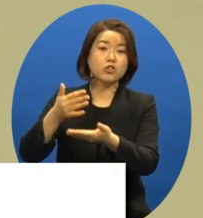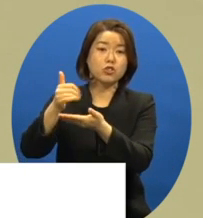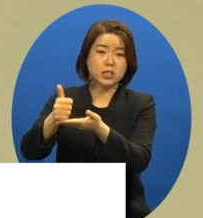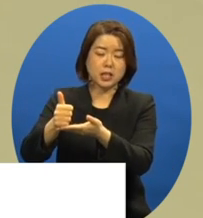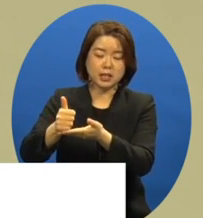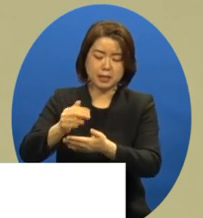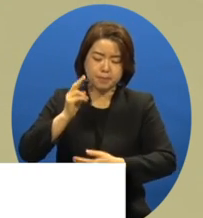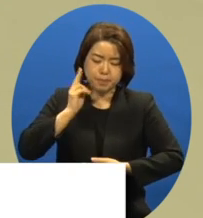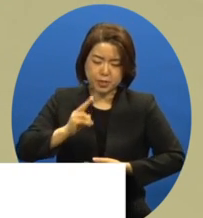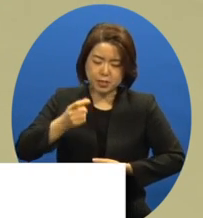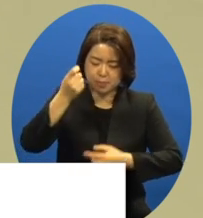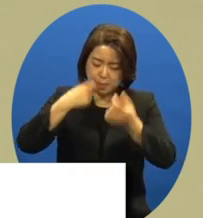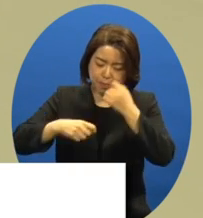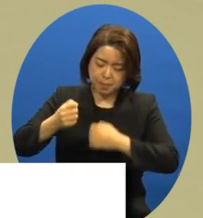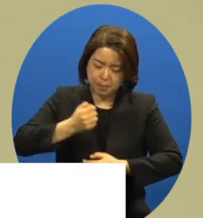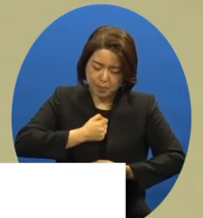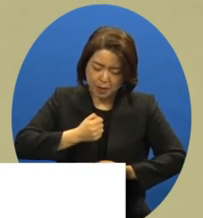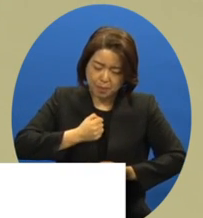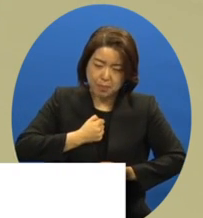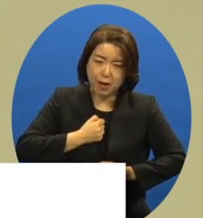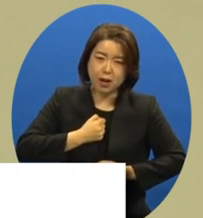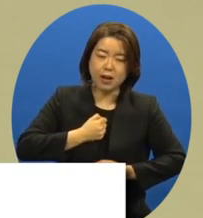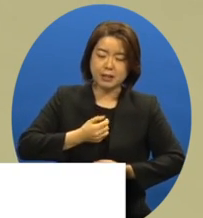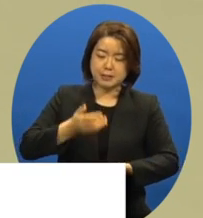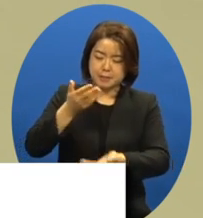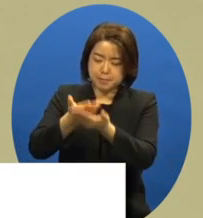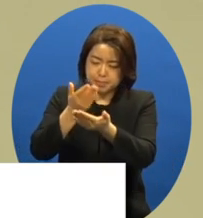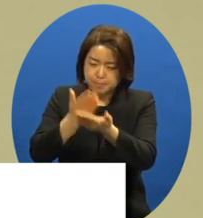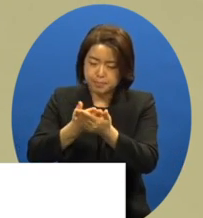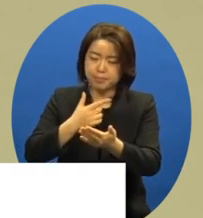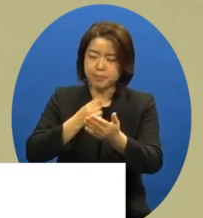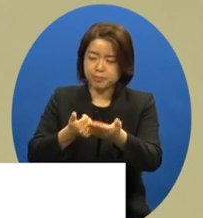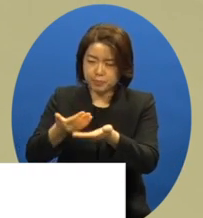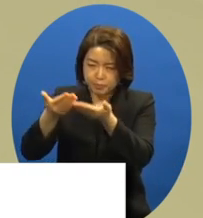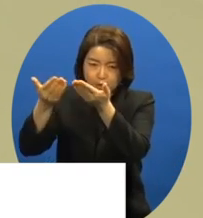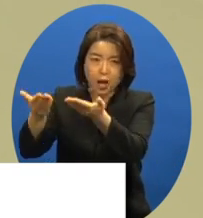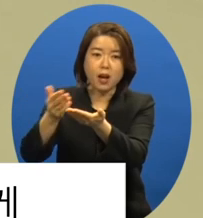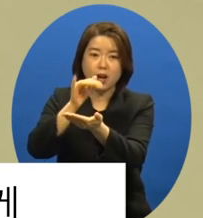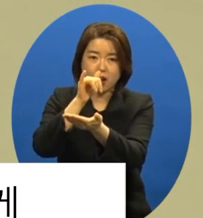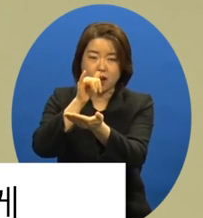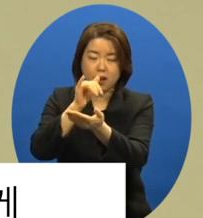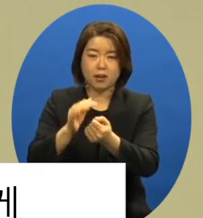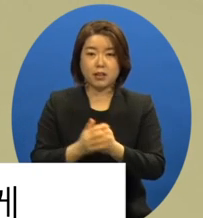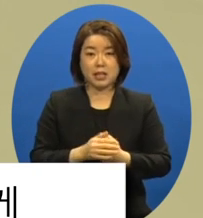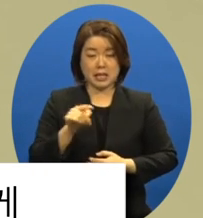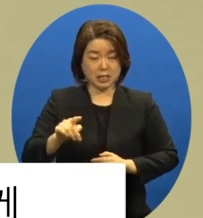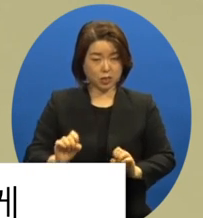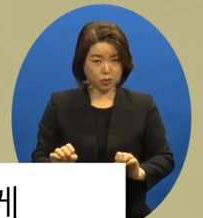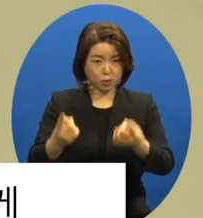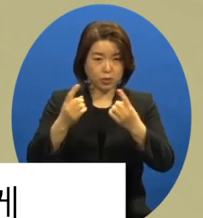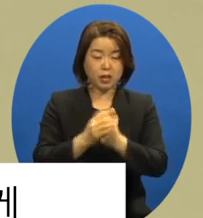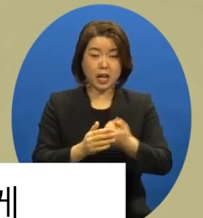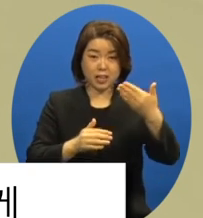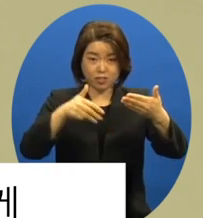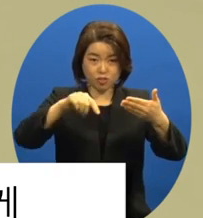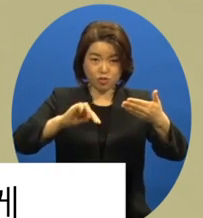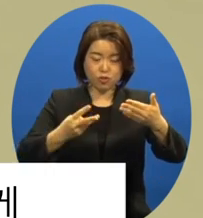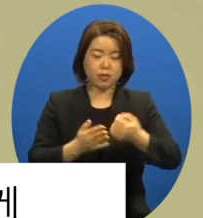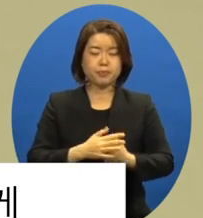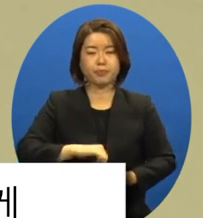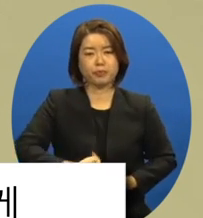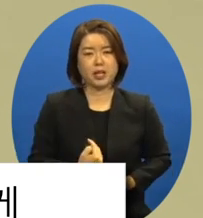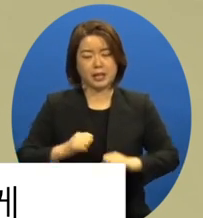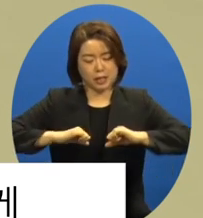심한 통곡과 눈물로 간구와 소원을 올렸고 라고 하시면서 그로 인하여 9절에서